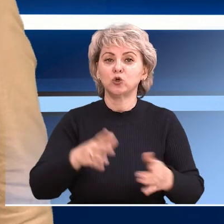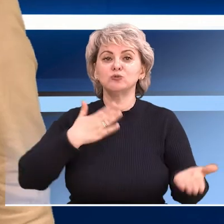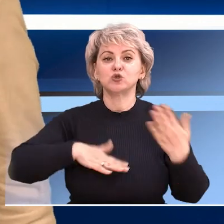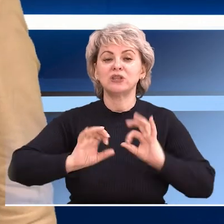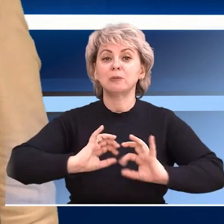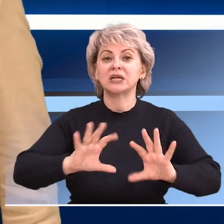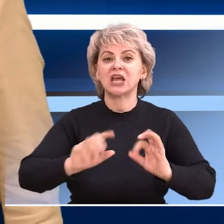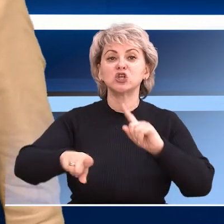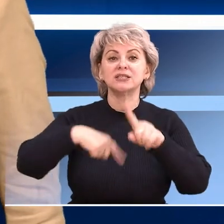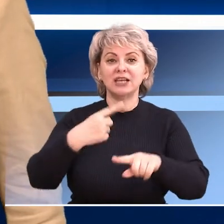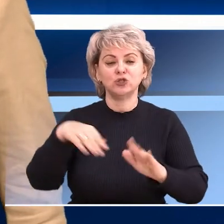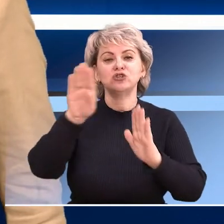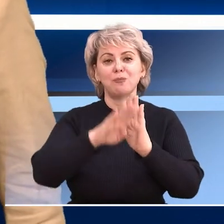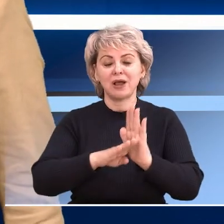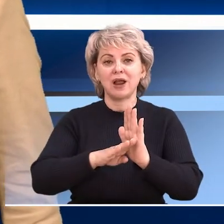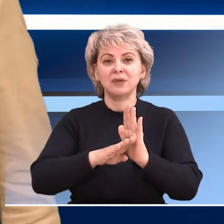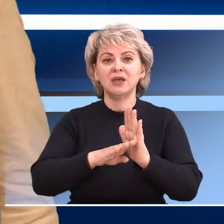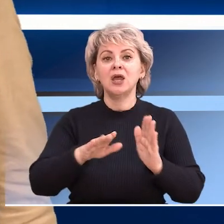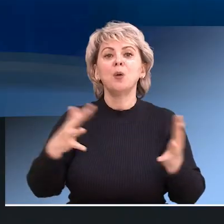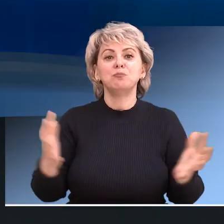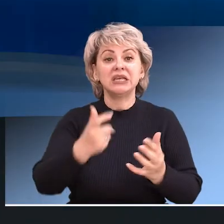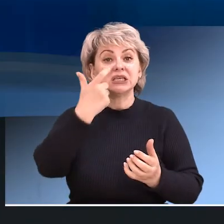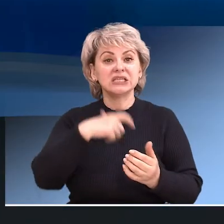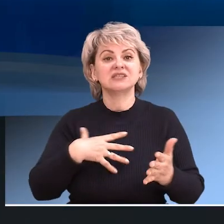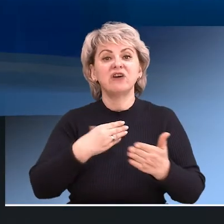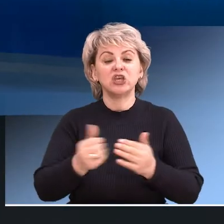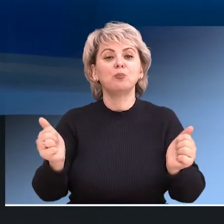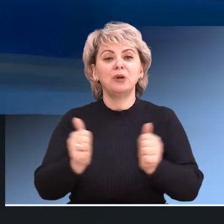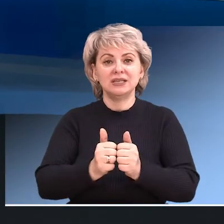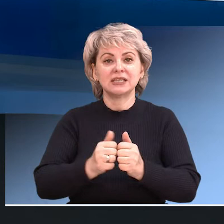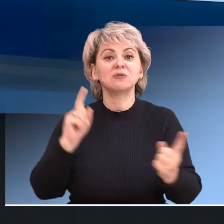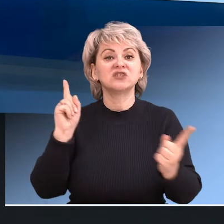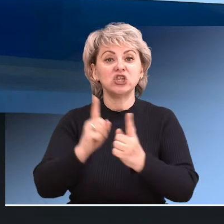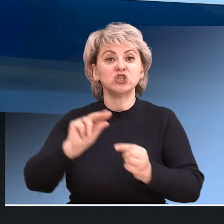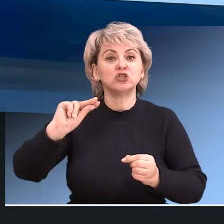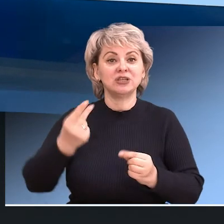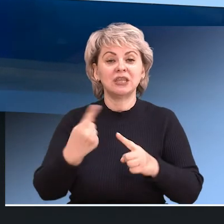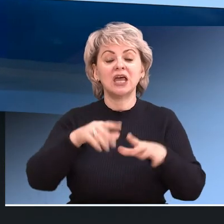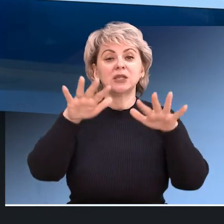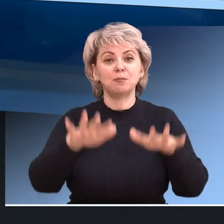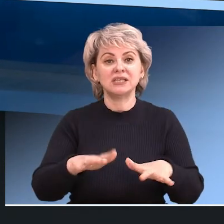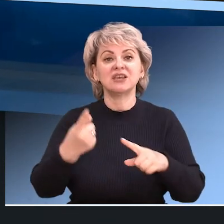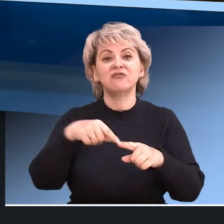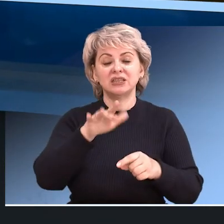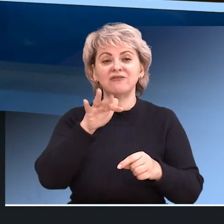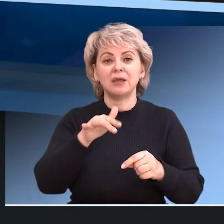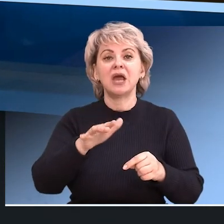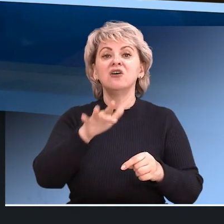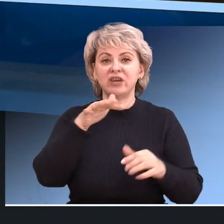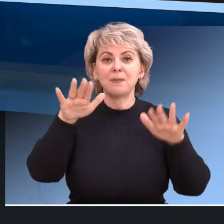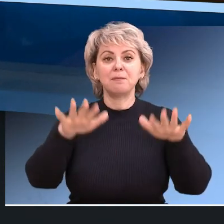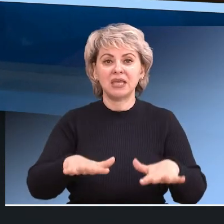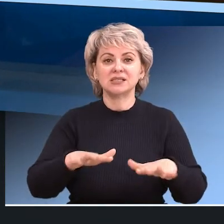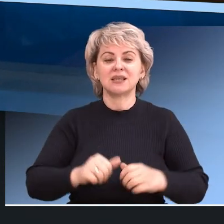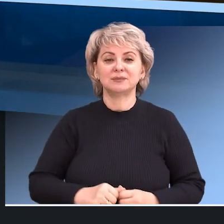новостей, о которых с удовольствием расскажем в нашей следующей программе. Берегите себя и своих близких. Встретимся в четверг на этом же месте, в